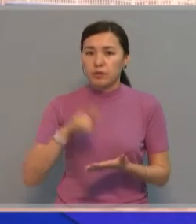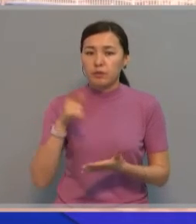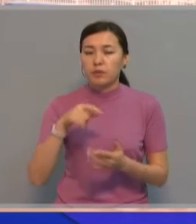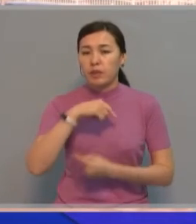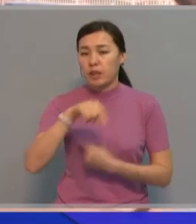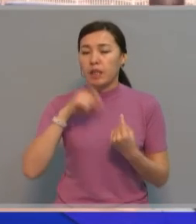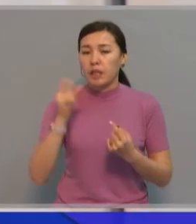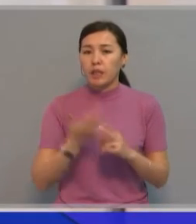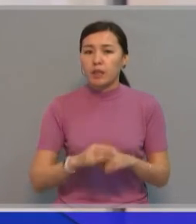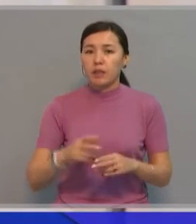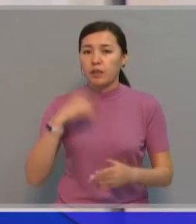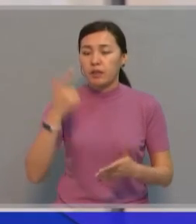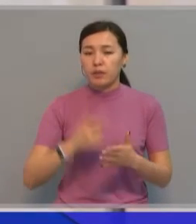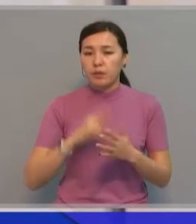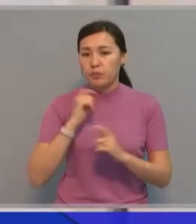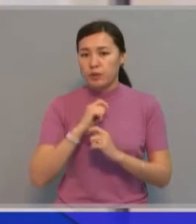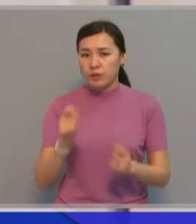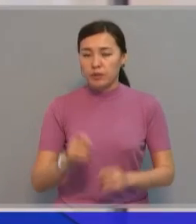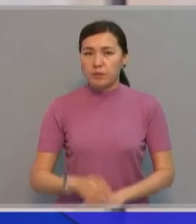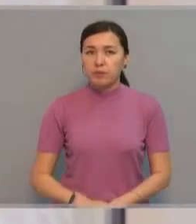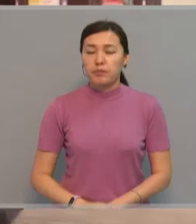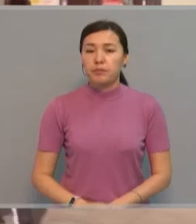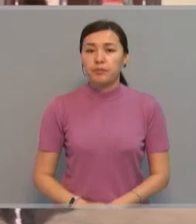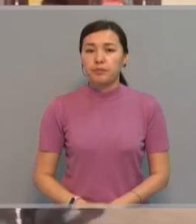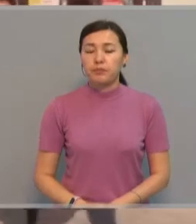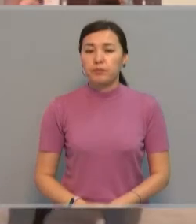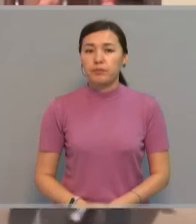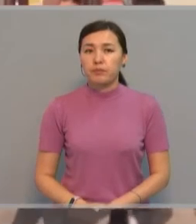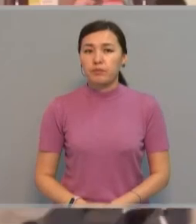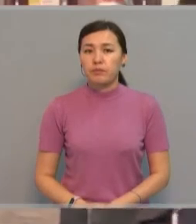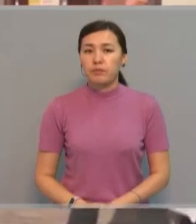мыңдаған кәсіпкерге мол үміт сыйлап отыр. Мақсұт Жарылқасын, Рауан Тастанбеков, жаңалықтар.